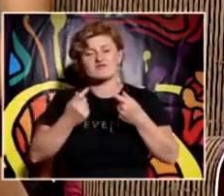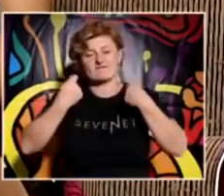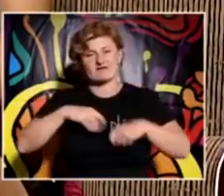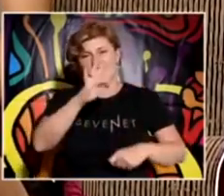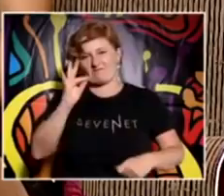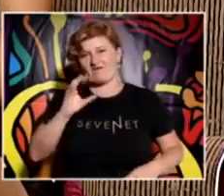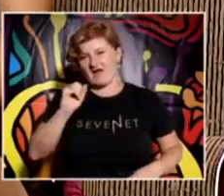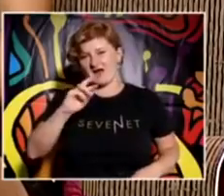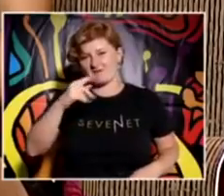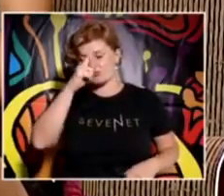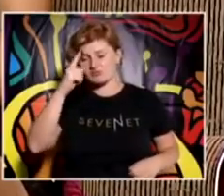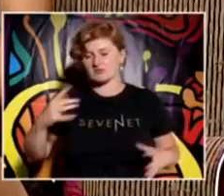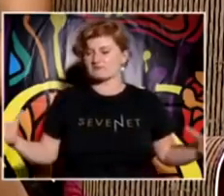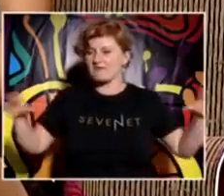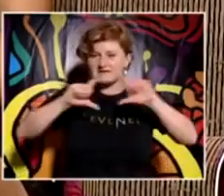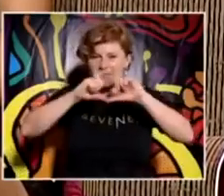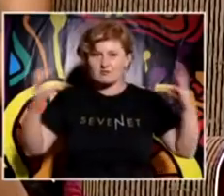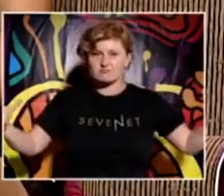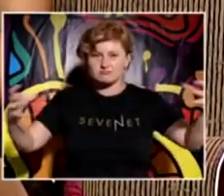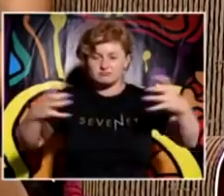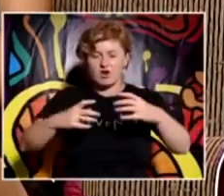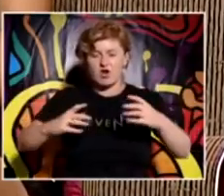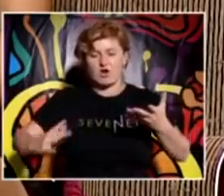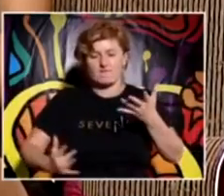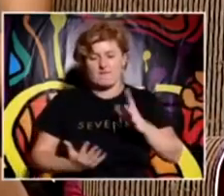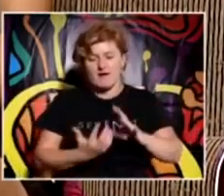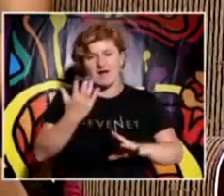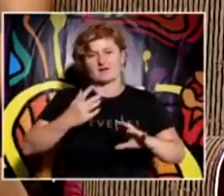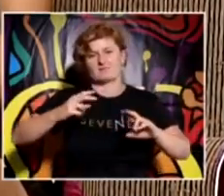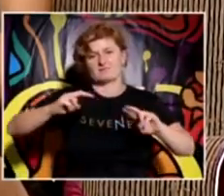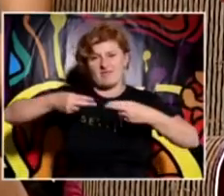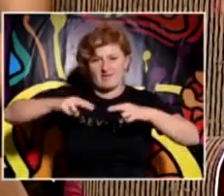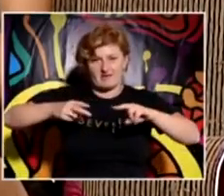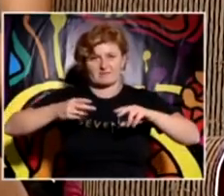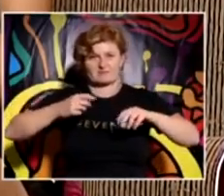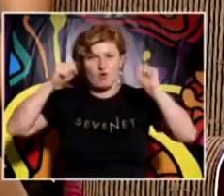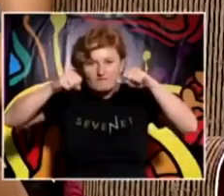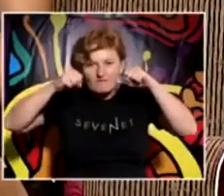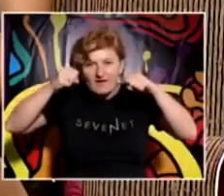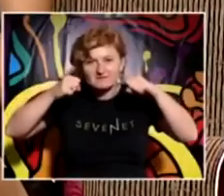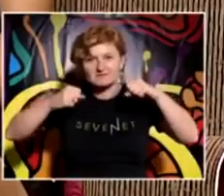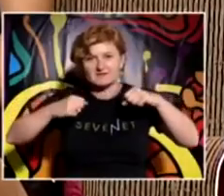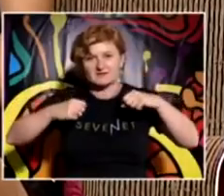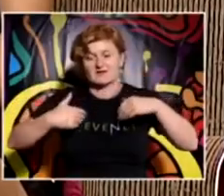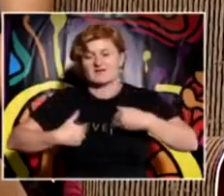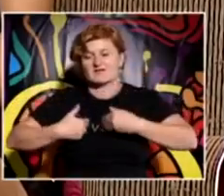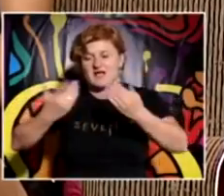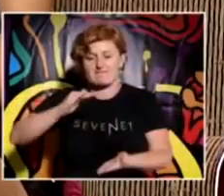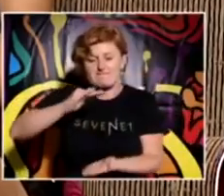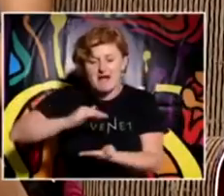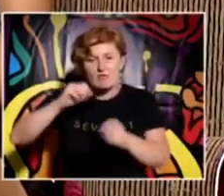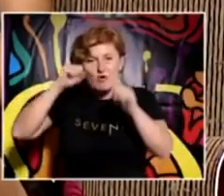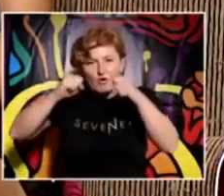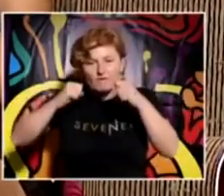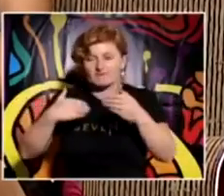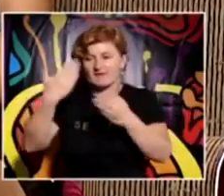zbierają, robią ogniska, pieką jakieś tam owieczki, razem dzielą się małymi owieczkami. Oni zresztą zawsze mi mówili, że